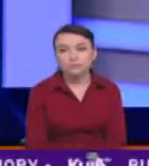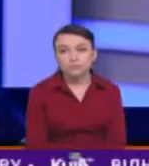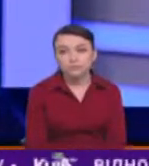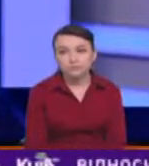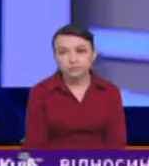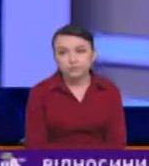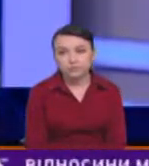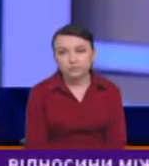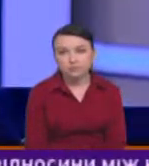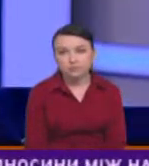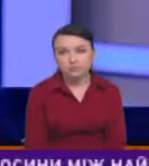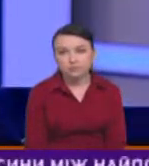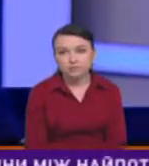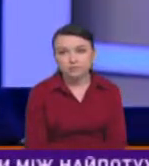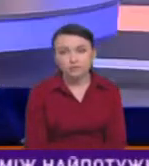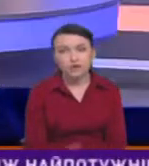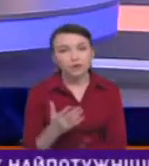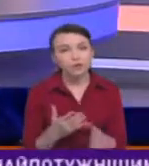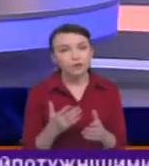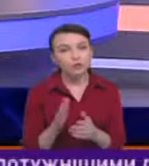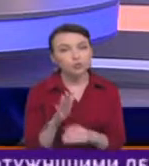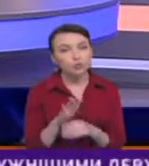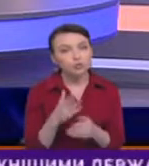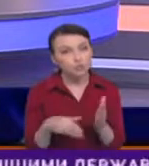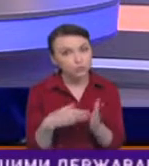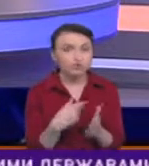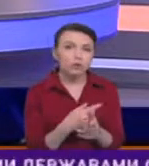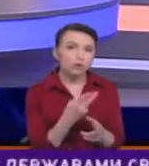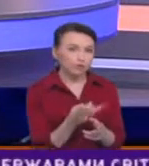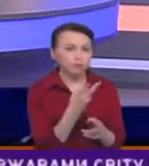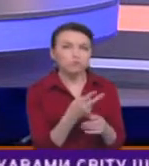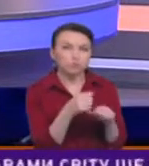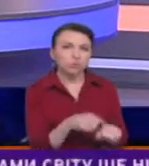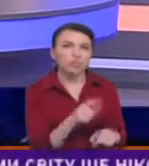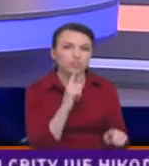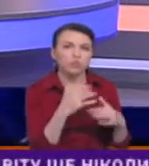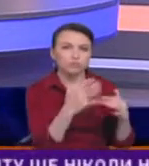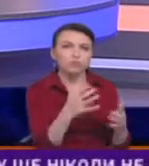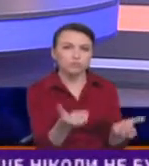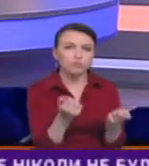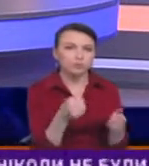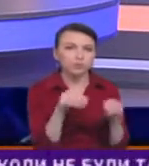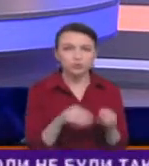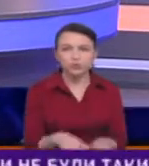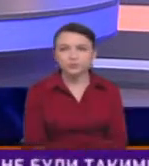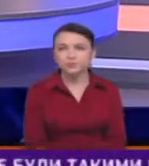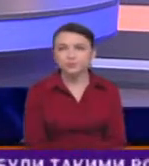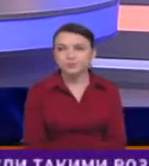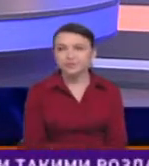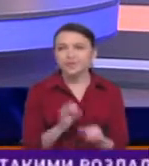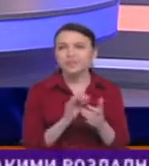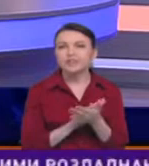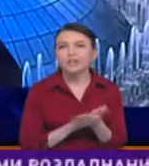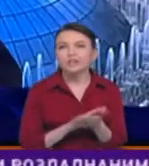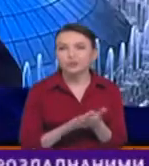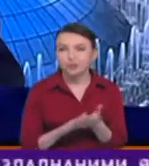якщо указ буде скасован, то вони працюють. Ні, ну зрозуміло, так я ж про що його. Так, і для чистоти гри ще